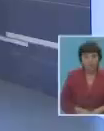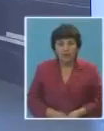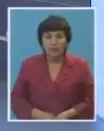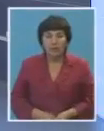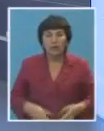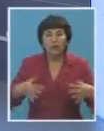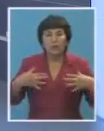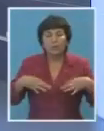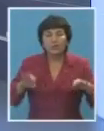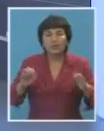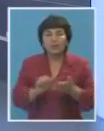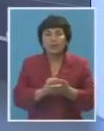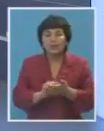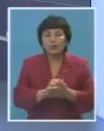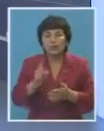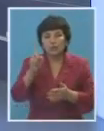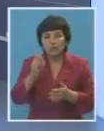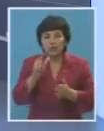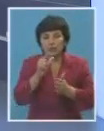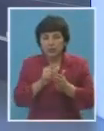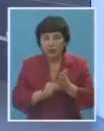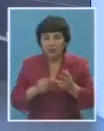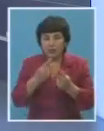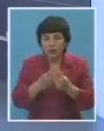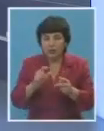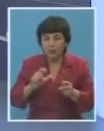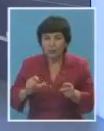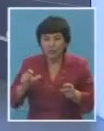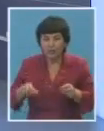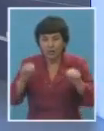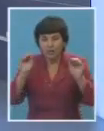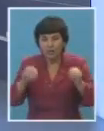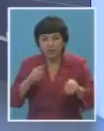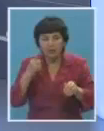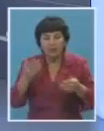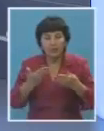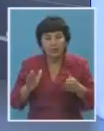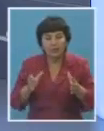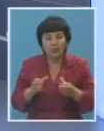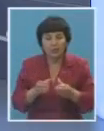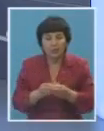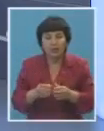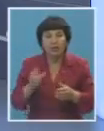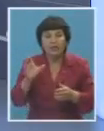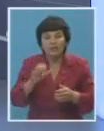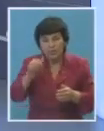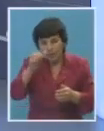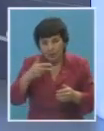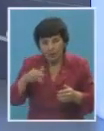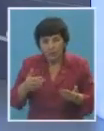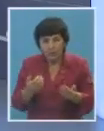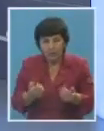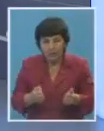Бостандыққа дипломмен 170-3 түзету мекемесіндегі кәсіби колледж алғашқы түлектерін түлетті. Қыркүйекте 30 адам